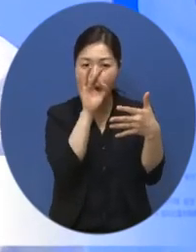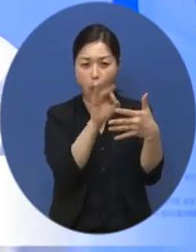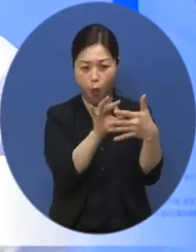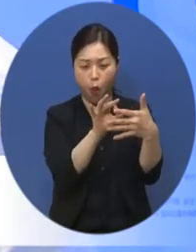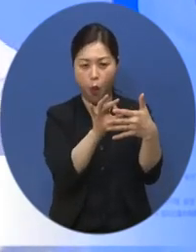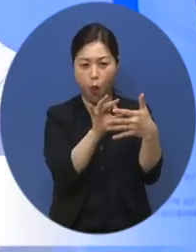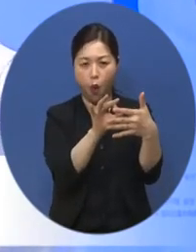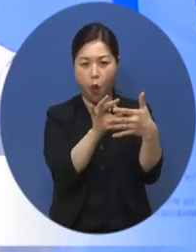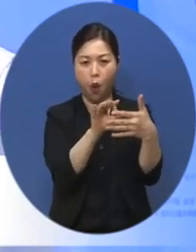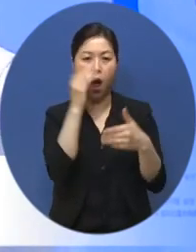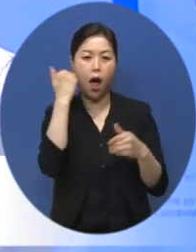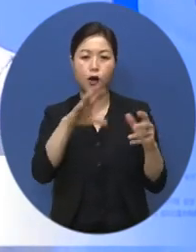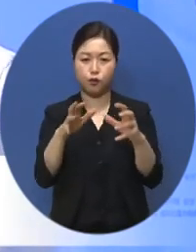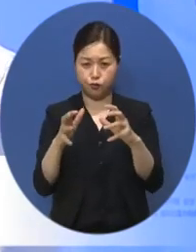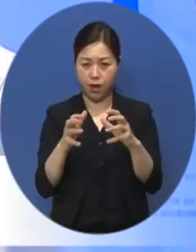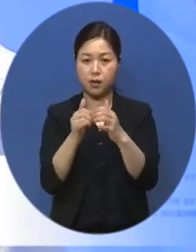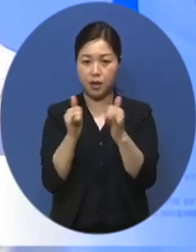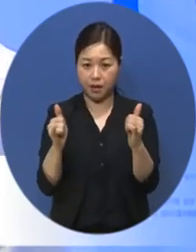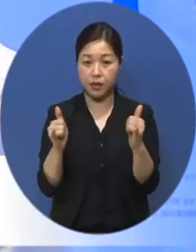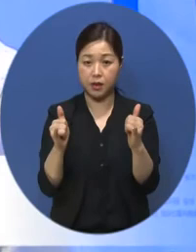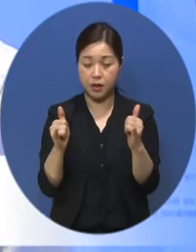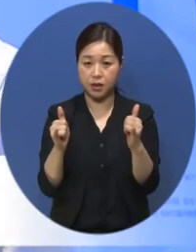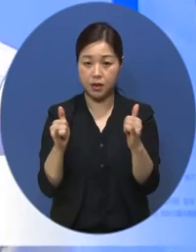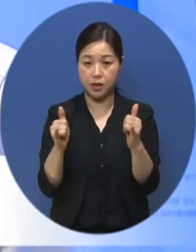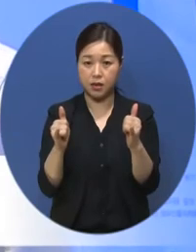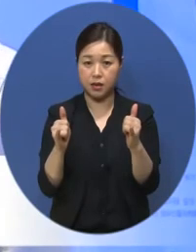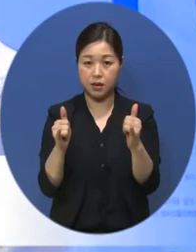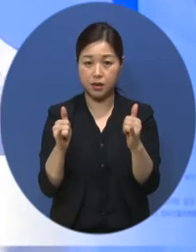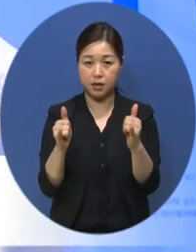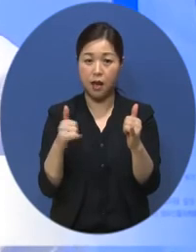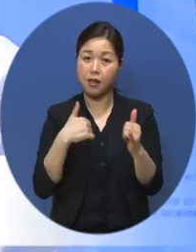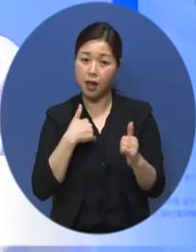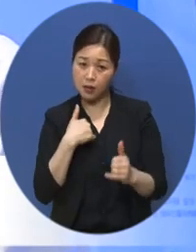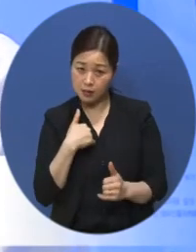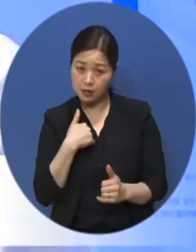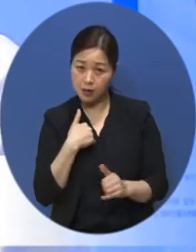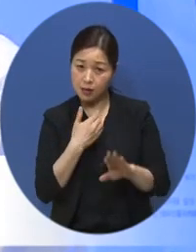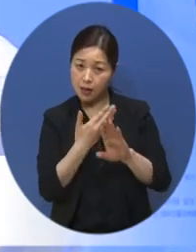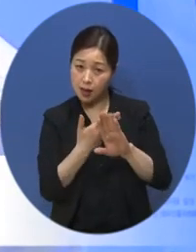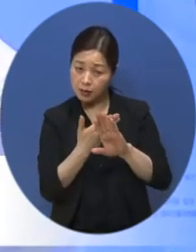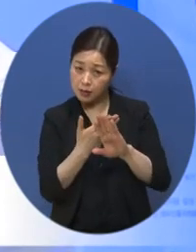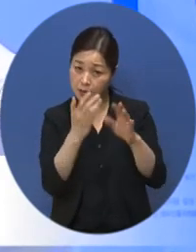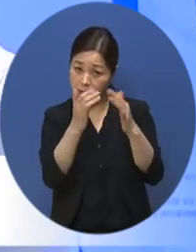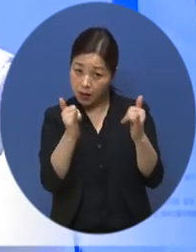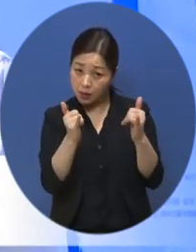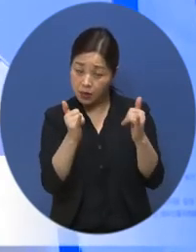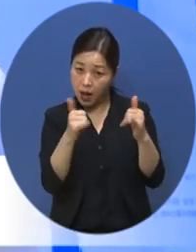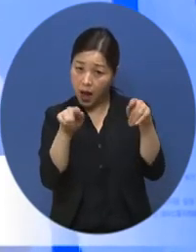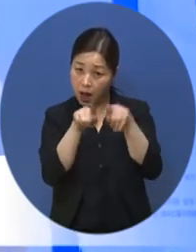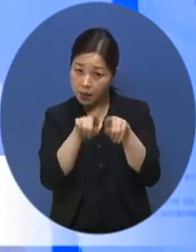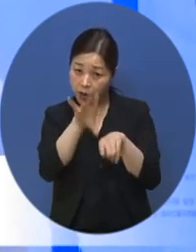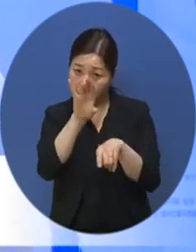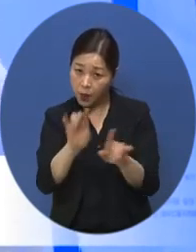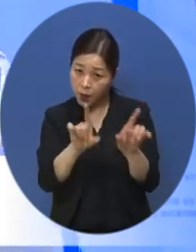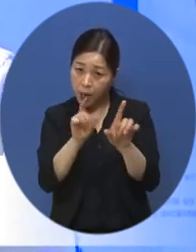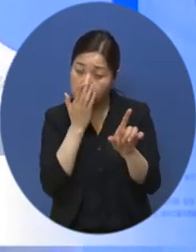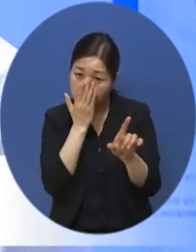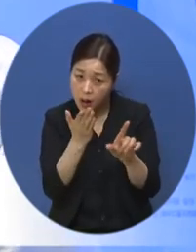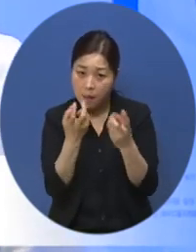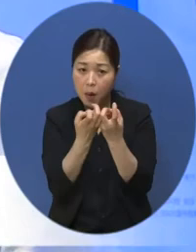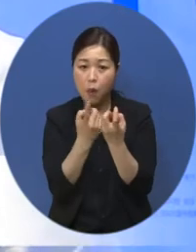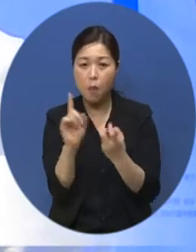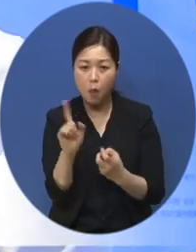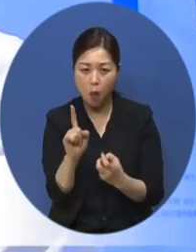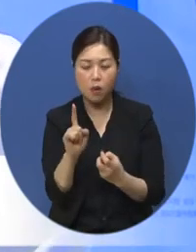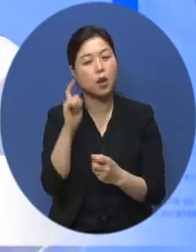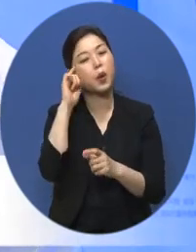우리 대한민국의 대중분들이 조금 더 나는 어떻게 또 다른 사람들과 함께 잘 조화롭게 살아갈 수 있을까 좀